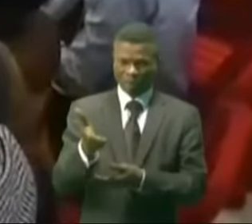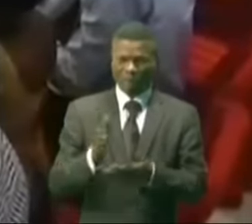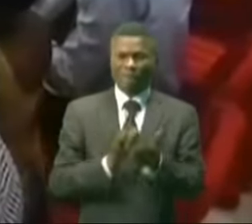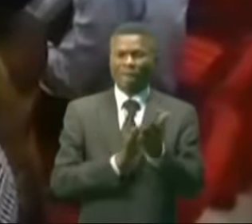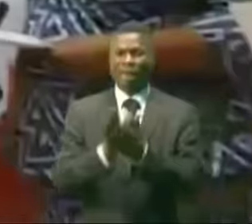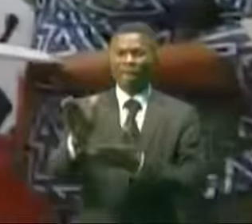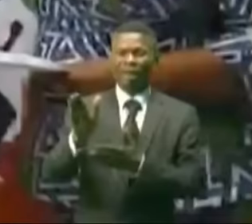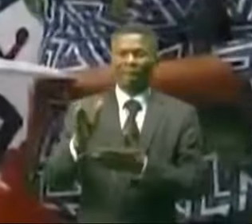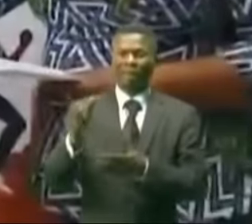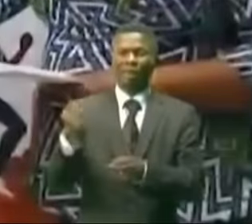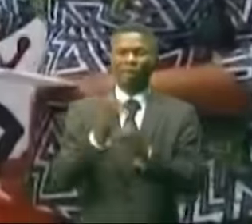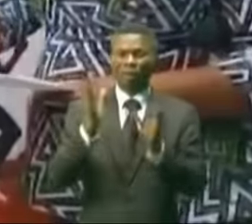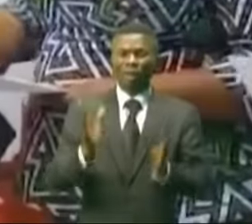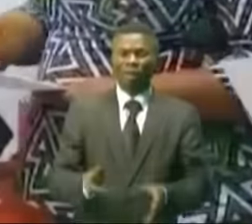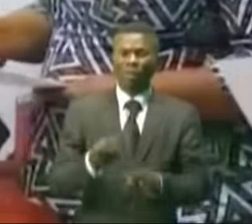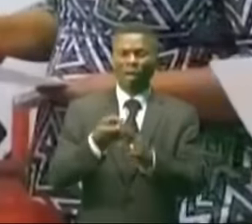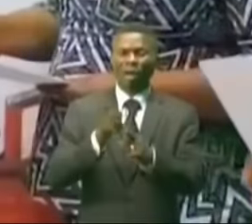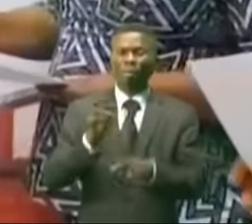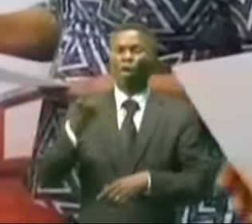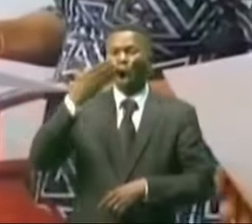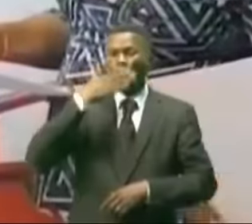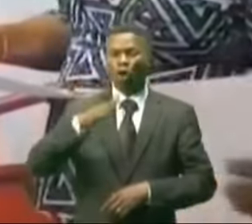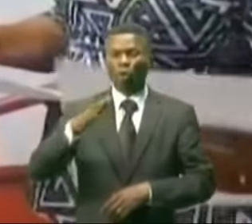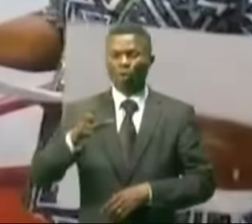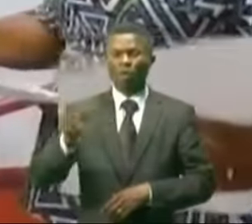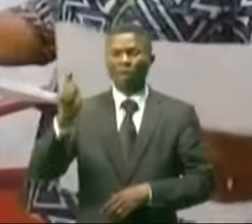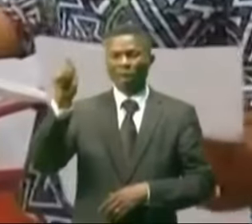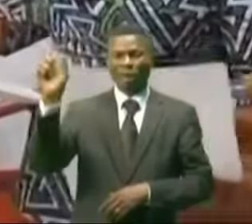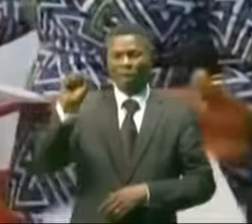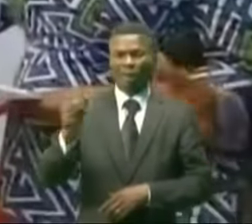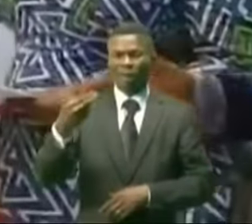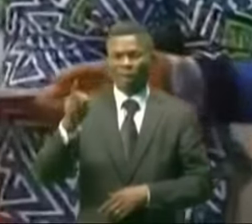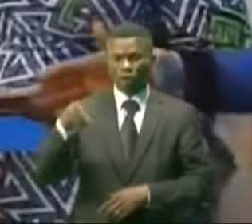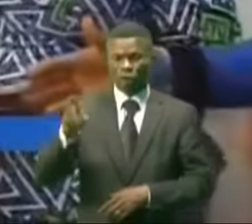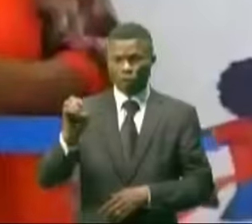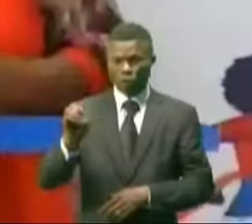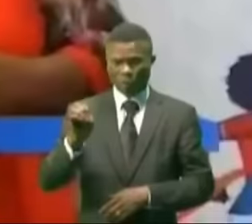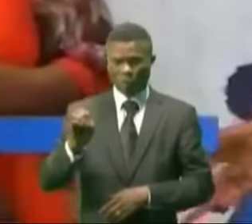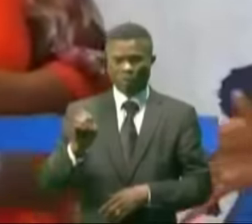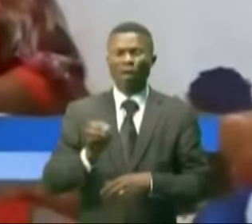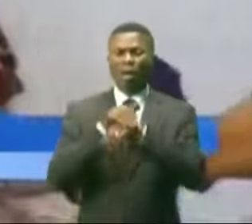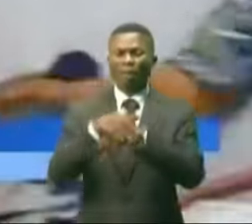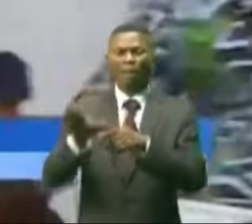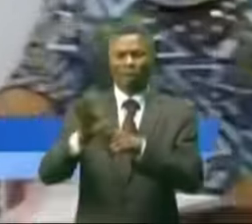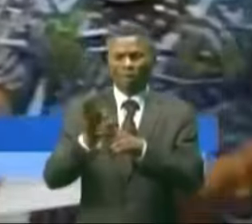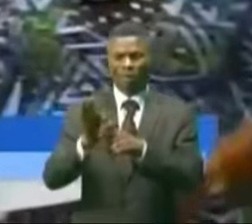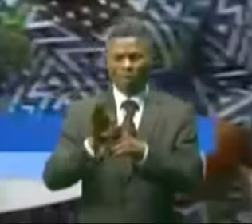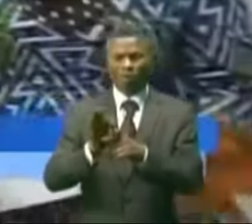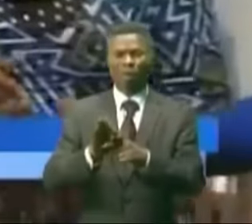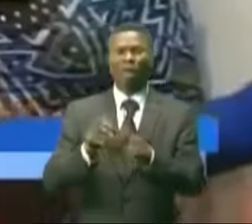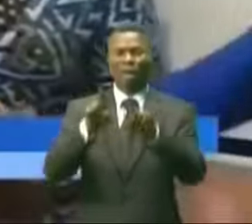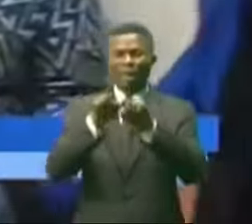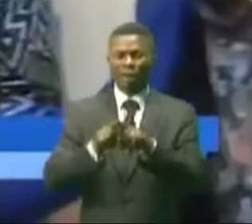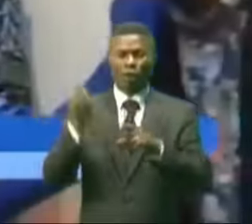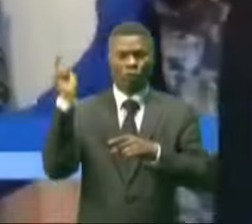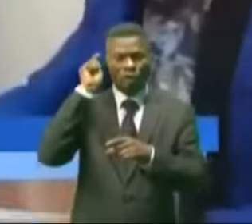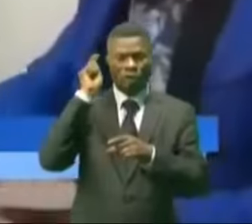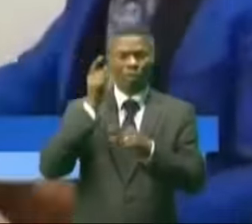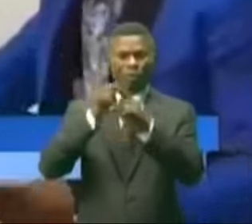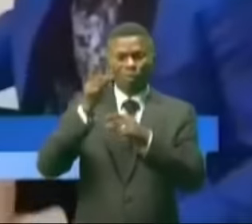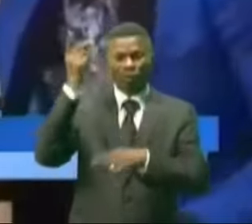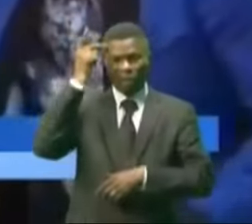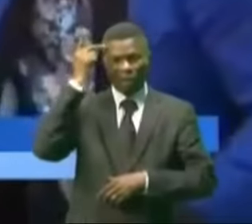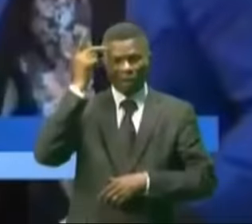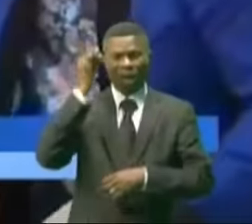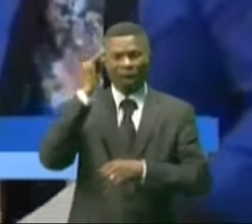de différentes zones de santé de la province de la Tchopo sont formés, avec les facilitatrices venues de Kinshasa. Une clôture qui a été sanctionnée